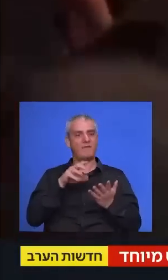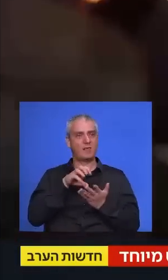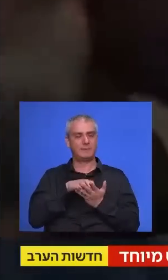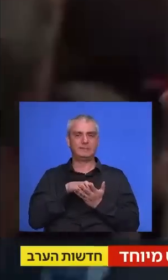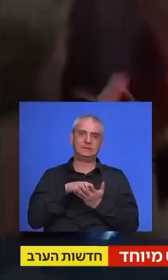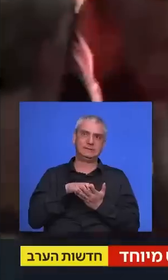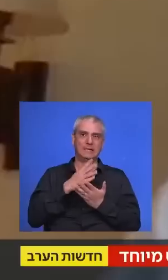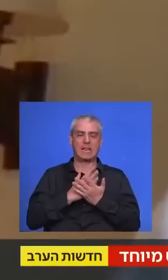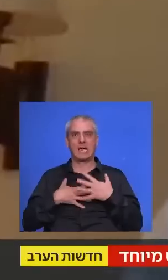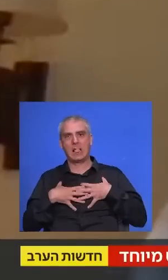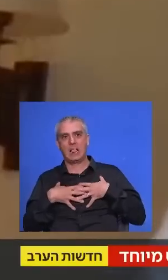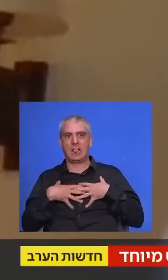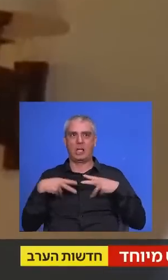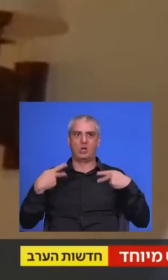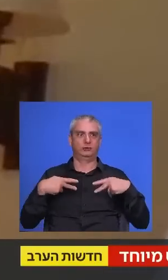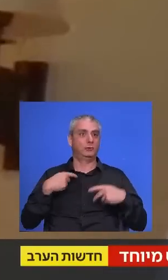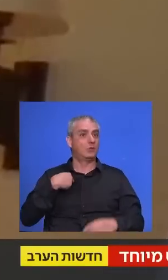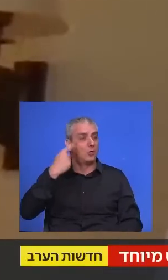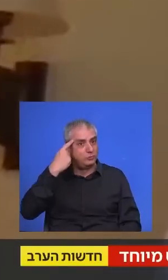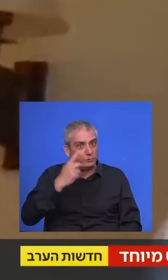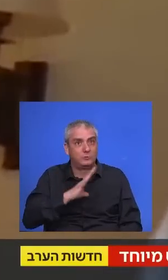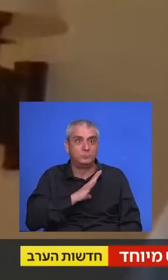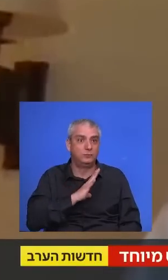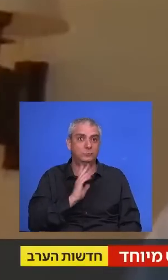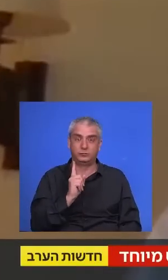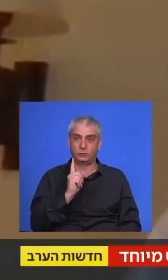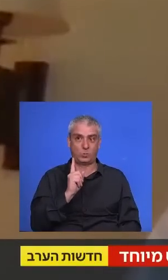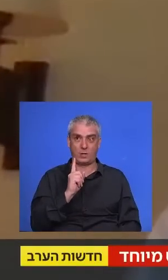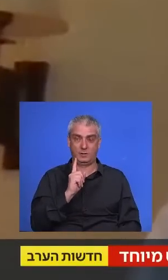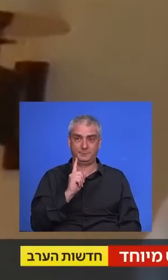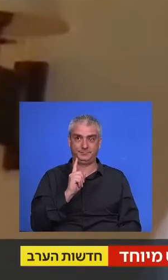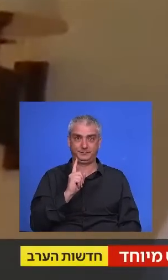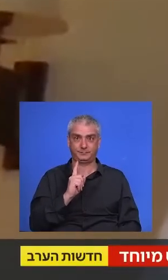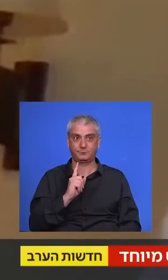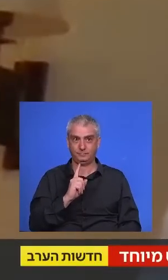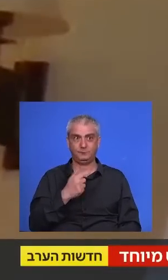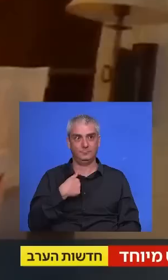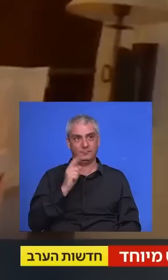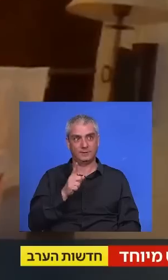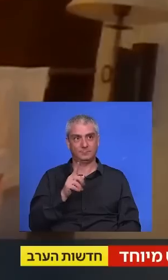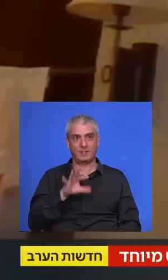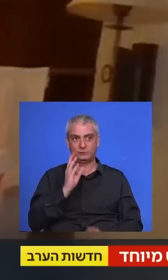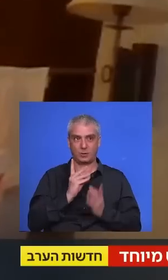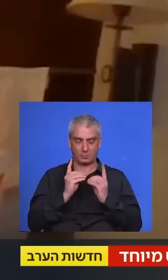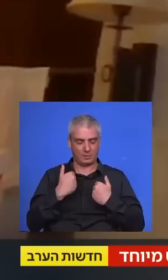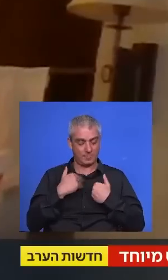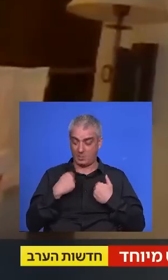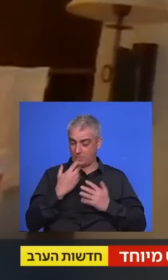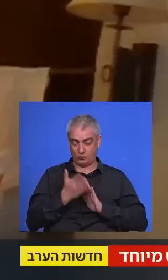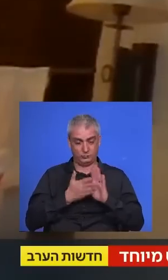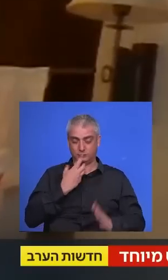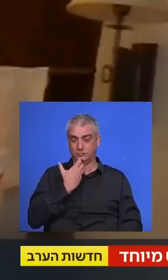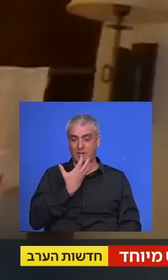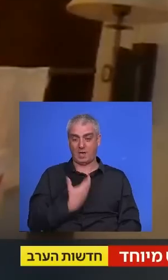יש כאלה שחוששים. אני חושב שזה מאוד מאוד מסוכן. אנחנו צריכים למצוא את הדרך שמה שאנחנו אומרים